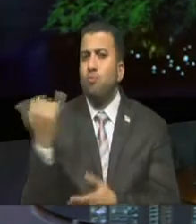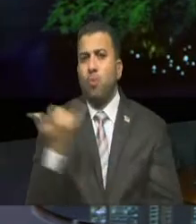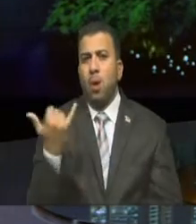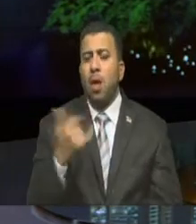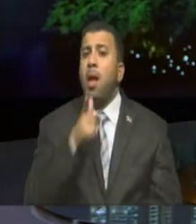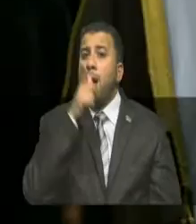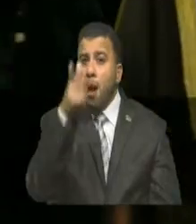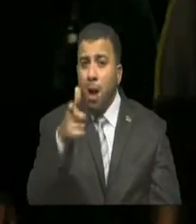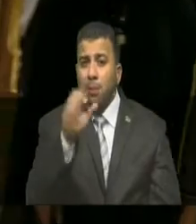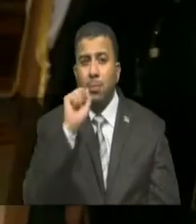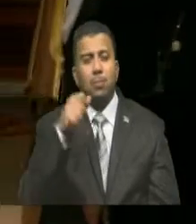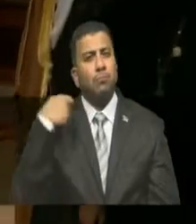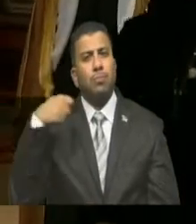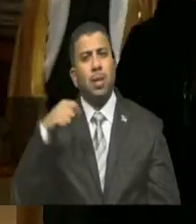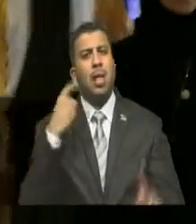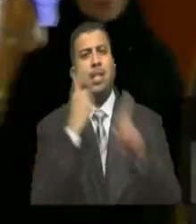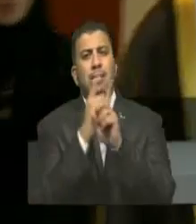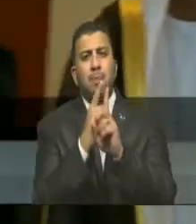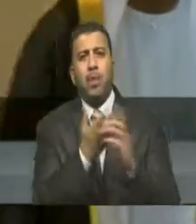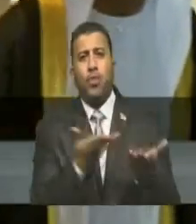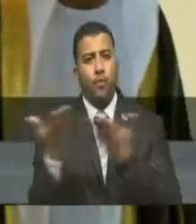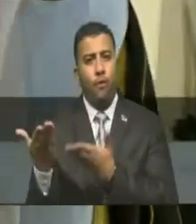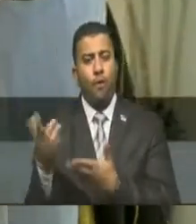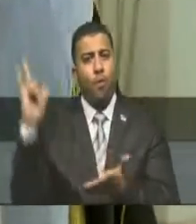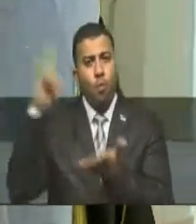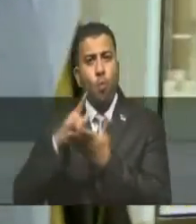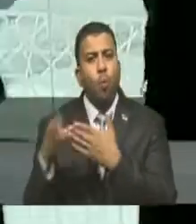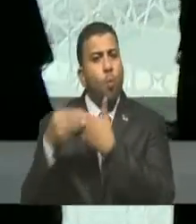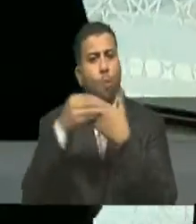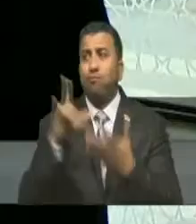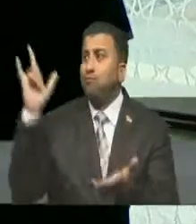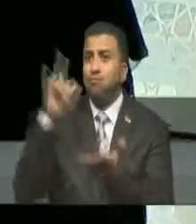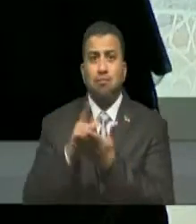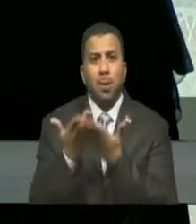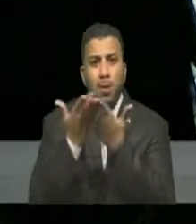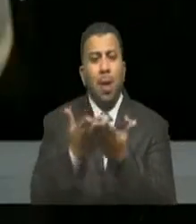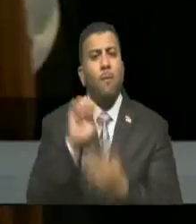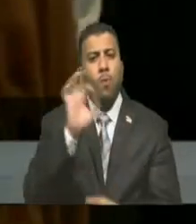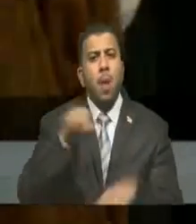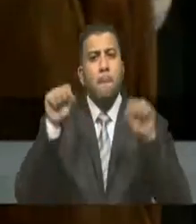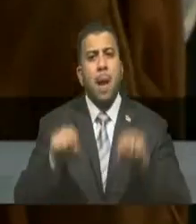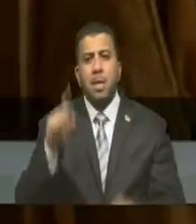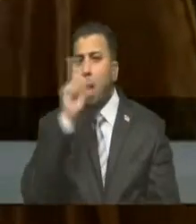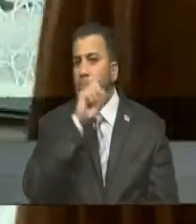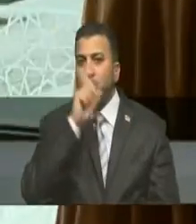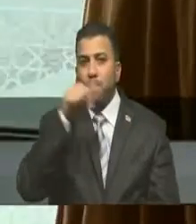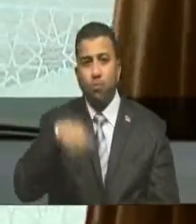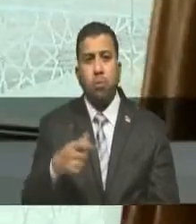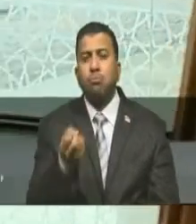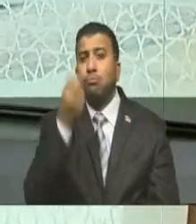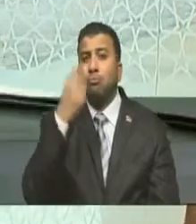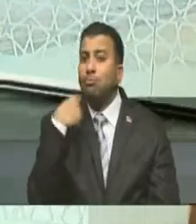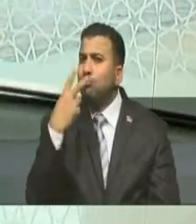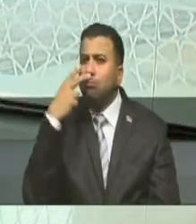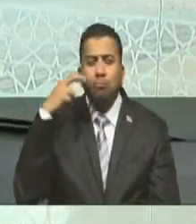واعربت معاليها خلال استقبالها ضيف البلاد والوفد المرافق في مقر المجلس بابو ظبي اليوم عن تطلع ها